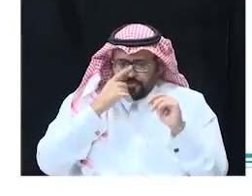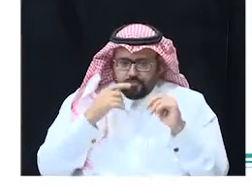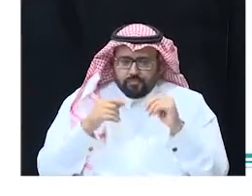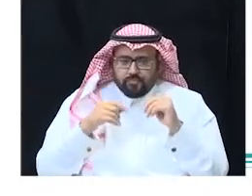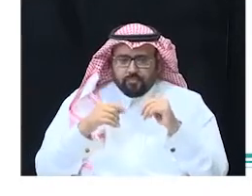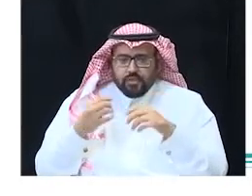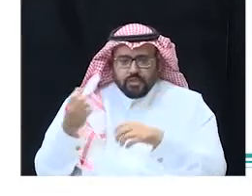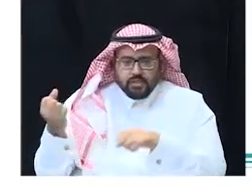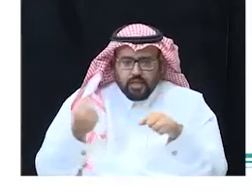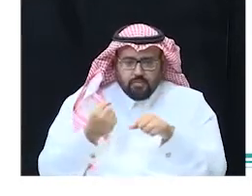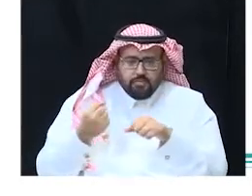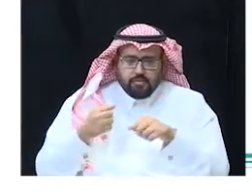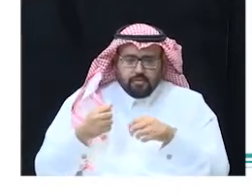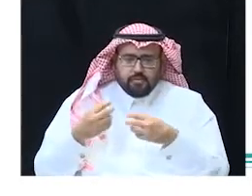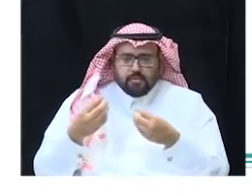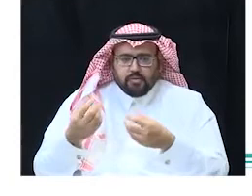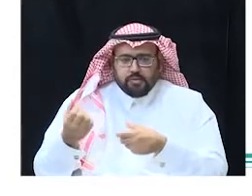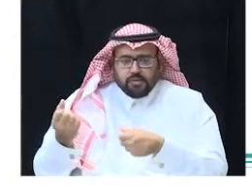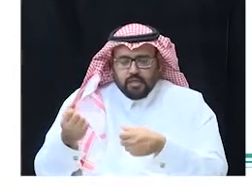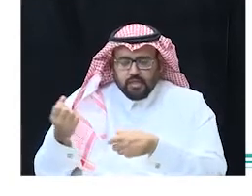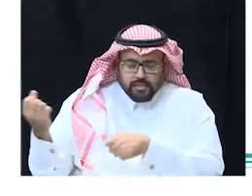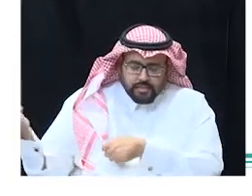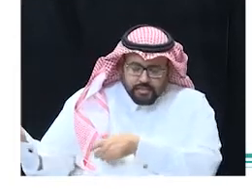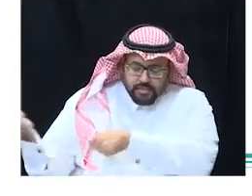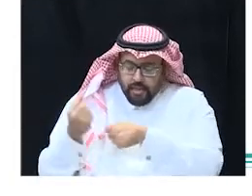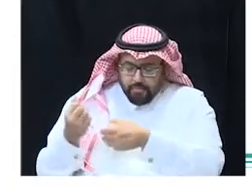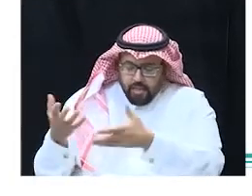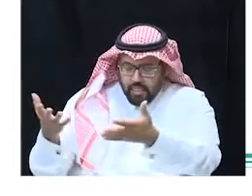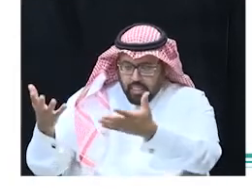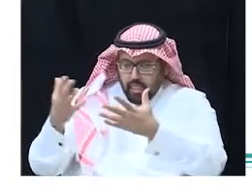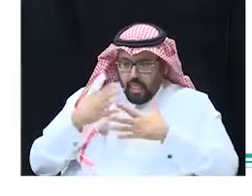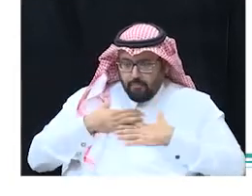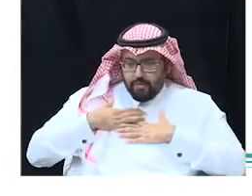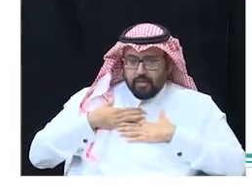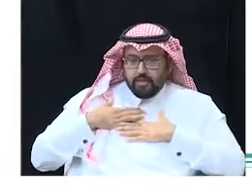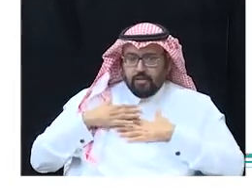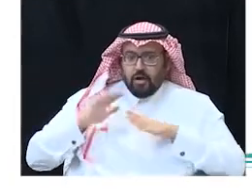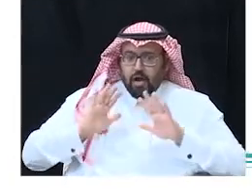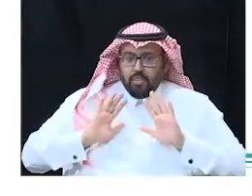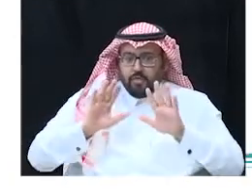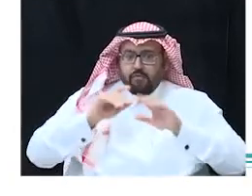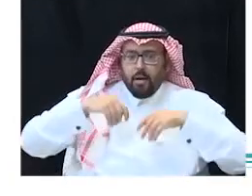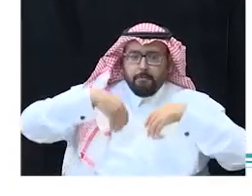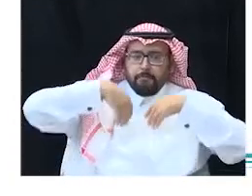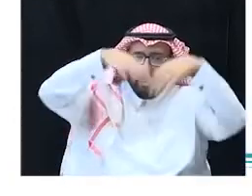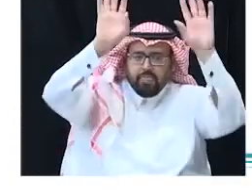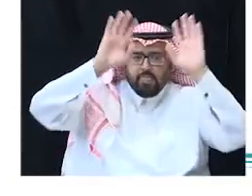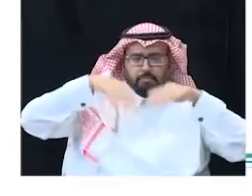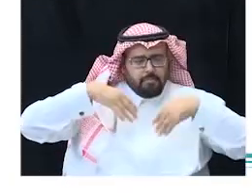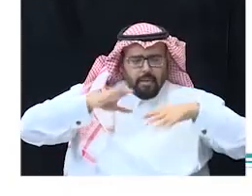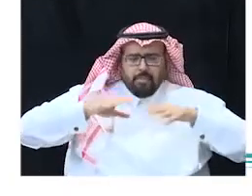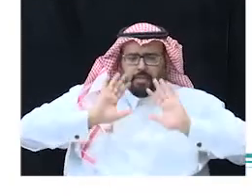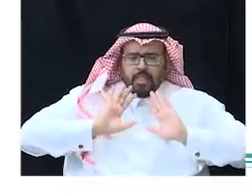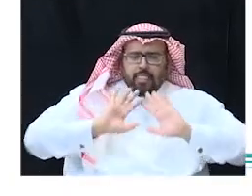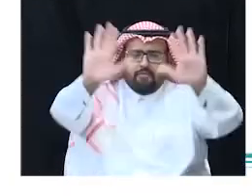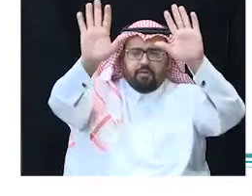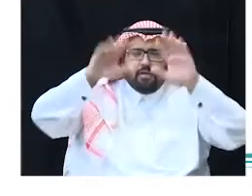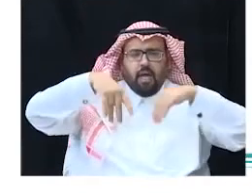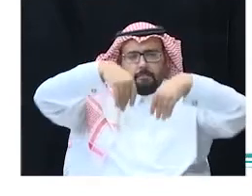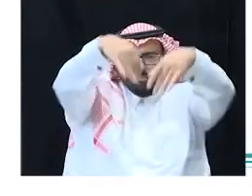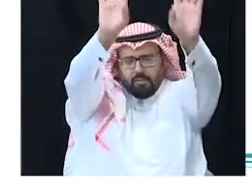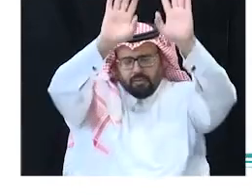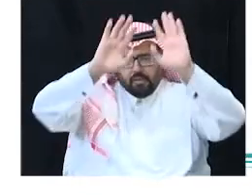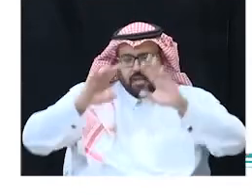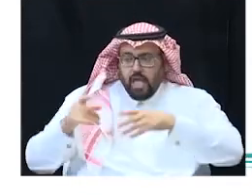عني، أما إذا سحبته فإني أقربه إلي. واضح يا أبطال؟ إذا قمت